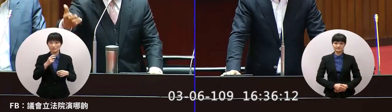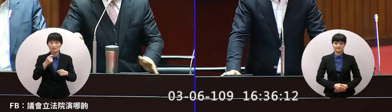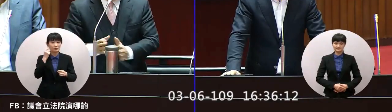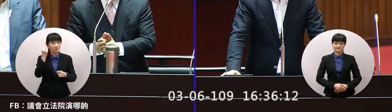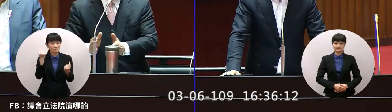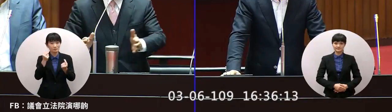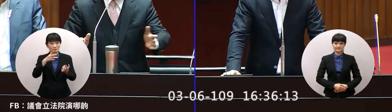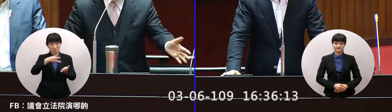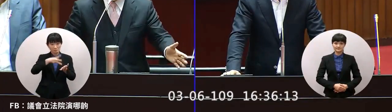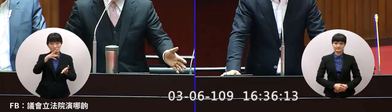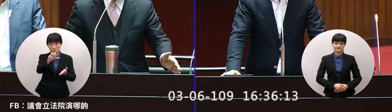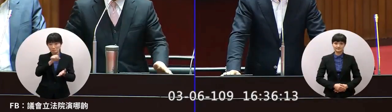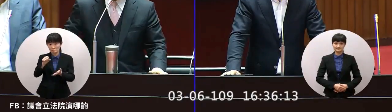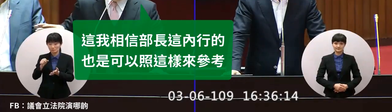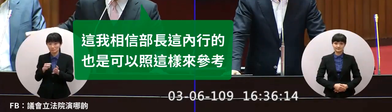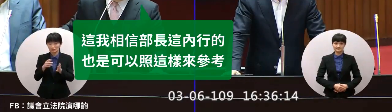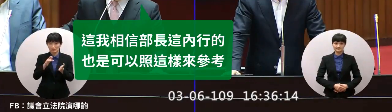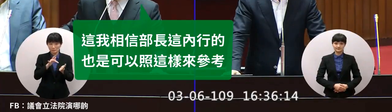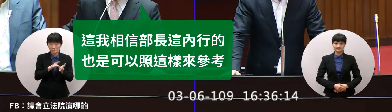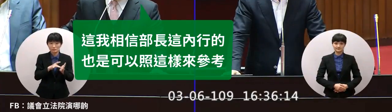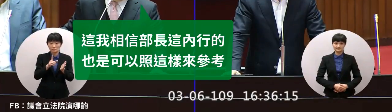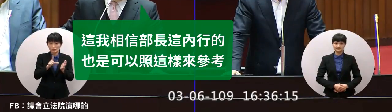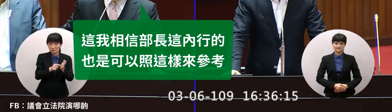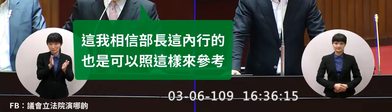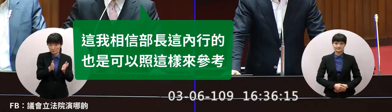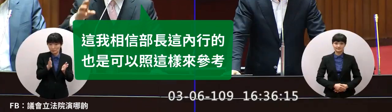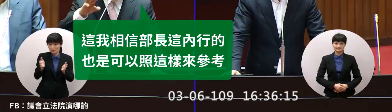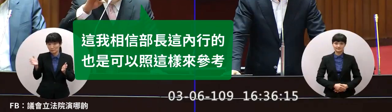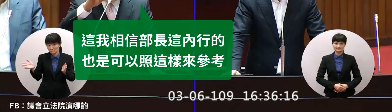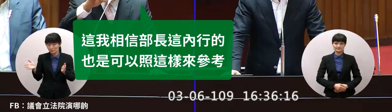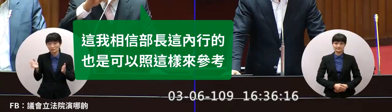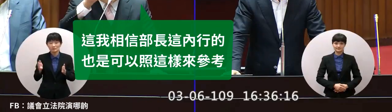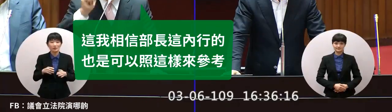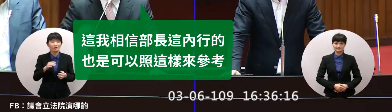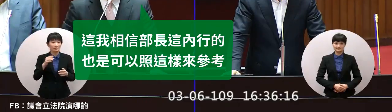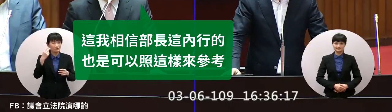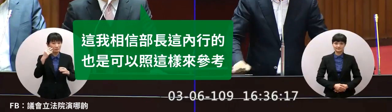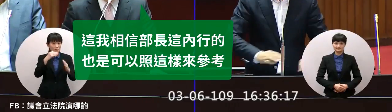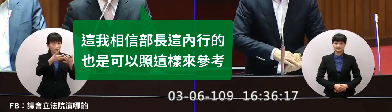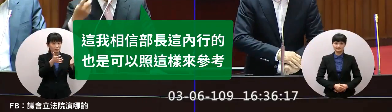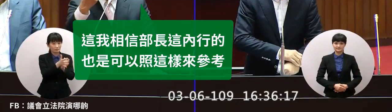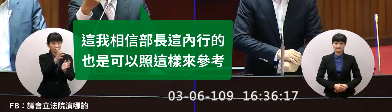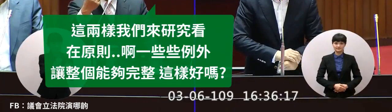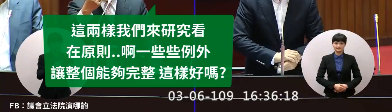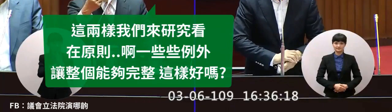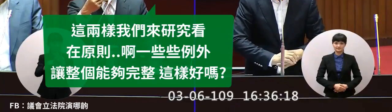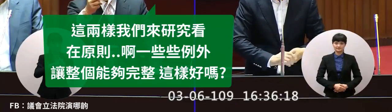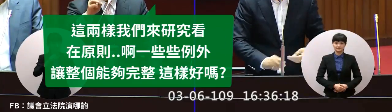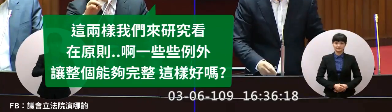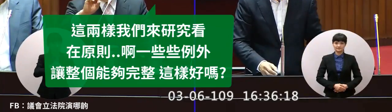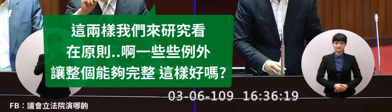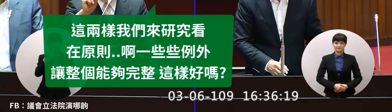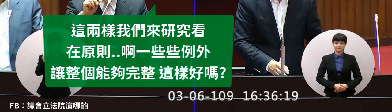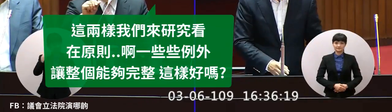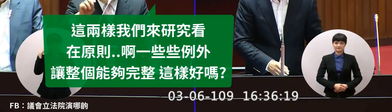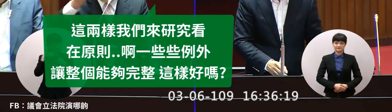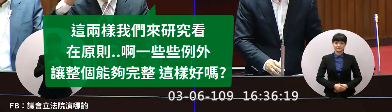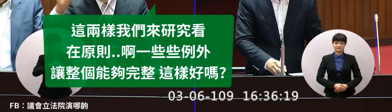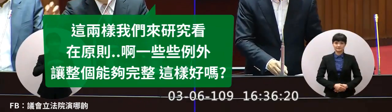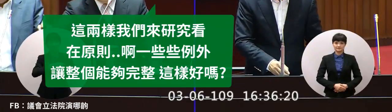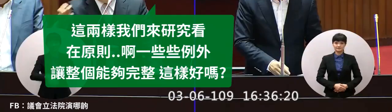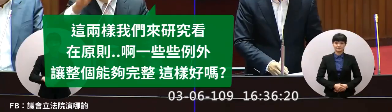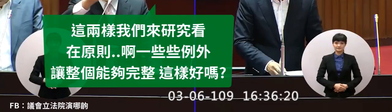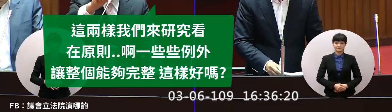摆都用了，阿甲延一下。即我相信部长即内行的，有哪会当照这个来参考？这两项，咱来研究